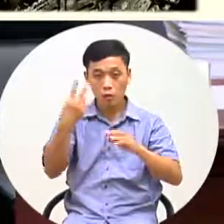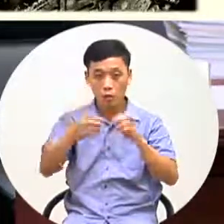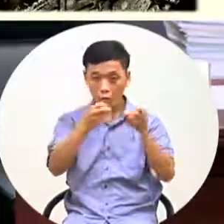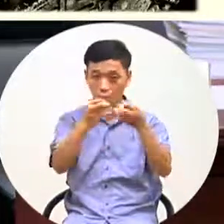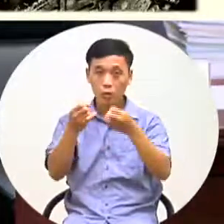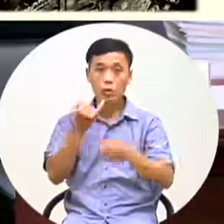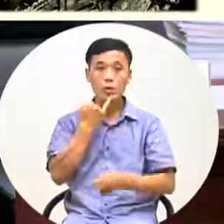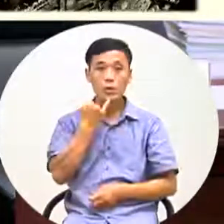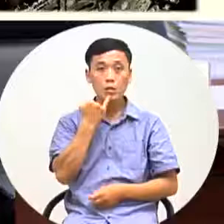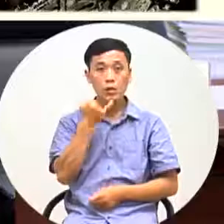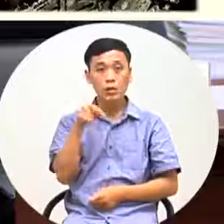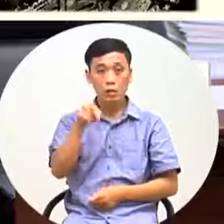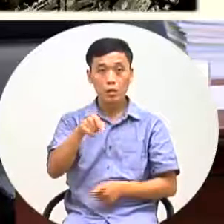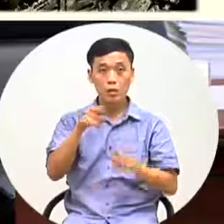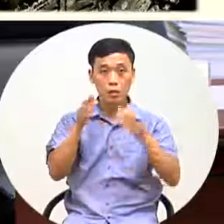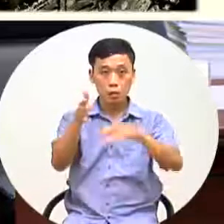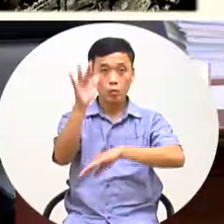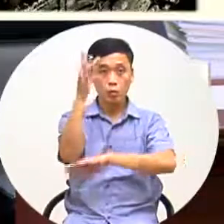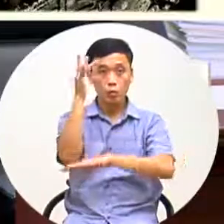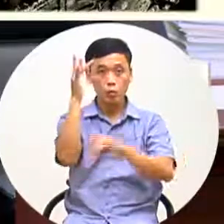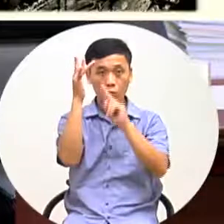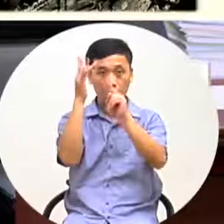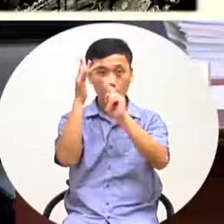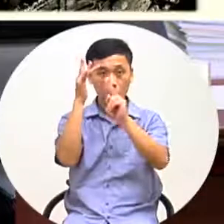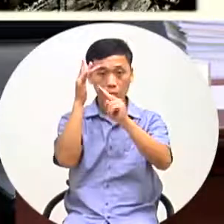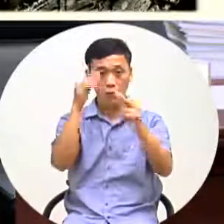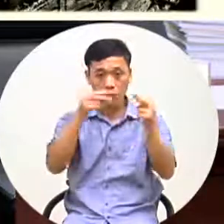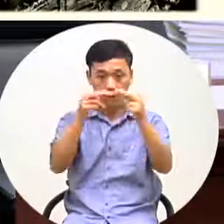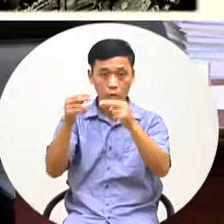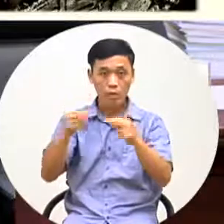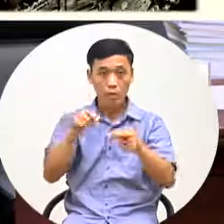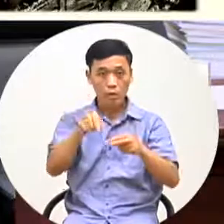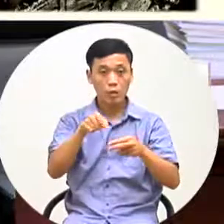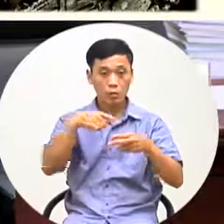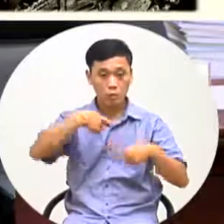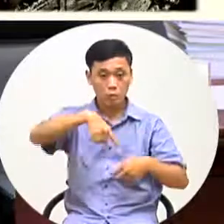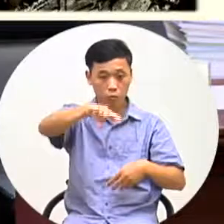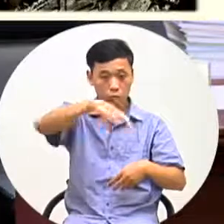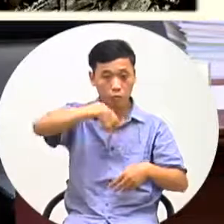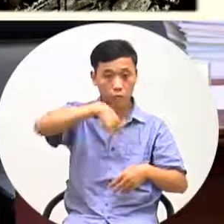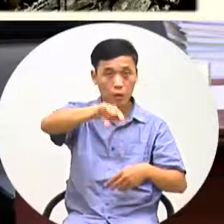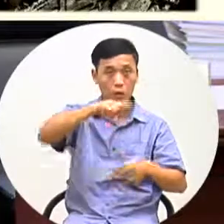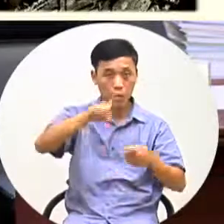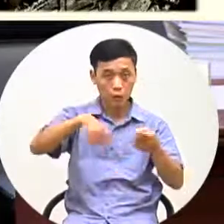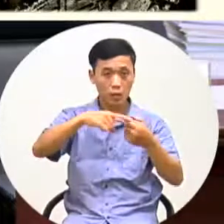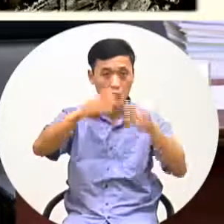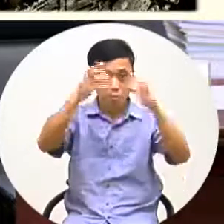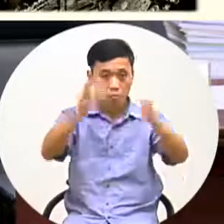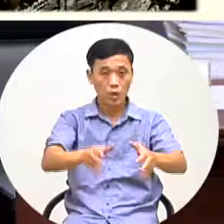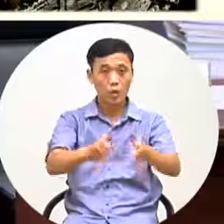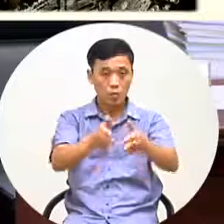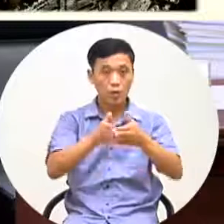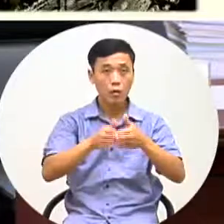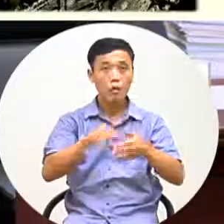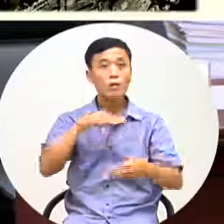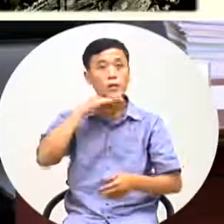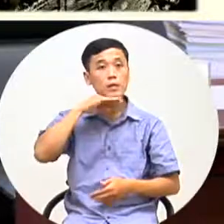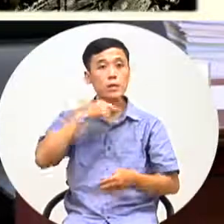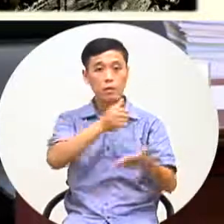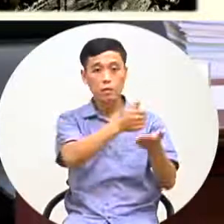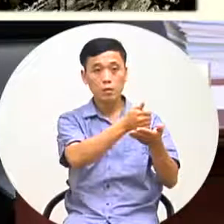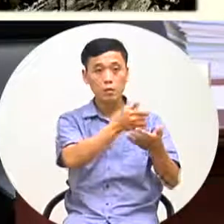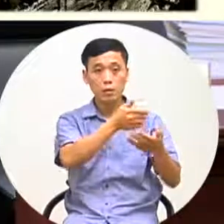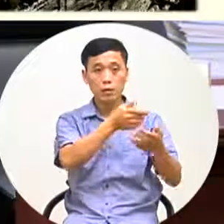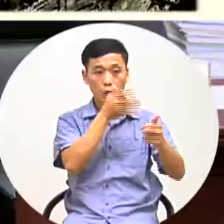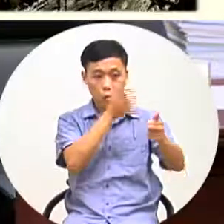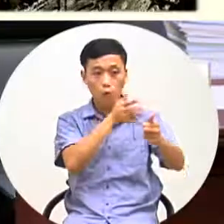树木的平台的部分，我希望能够尽早的给它成立起来吼。所以我待会可能要请教一下，局长跟处长吼，对